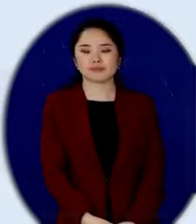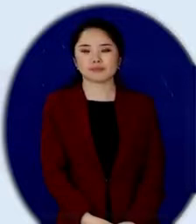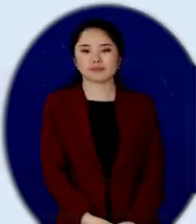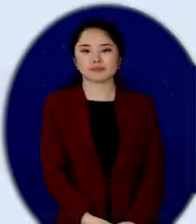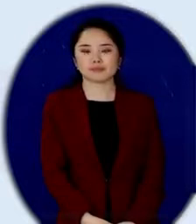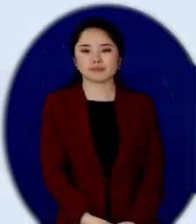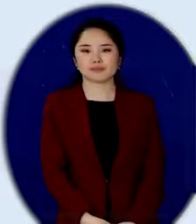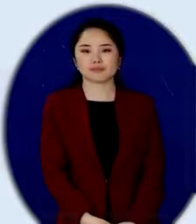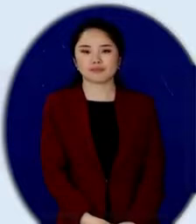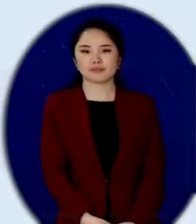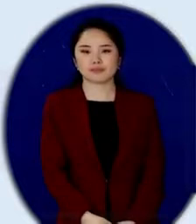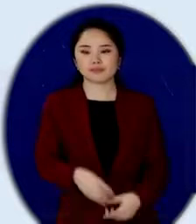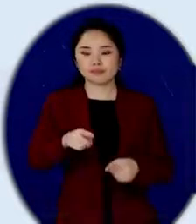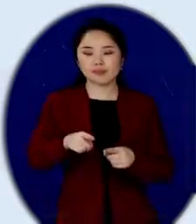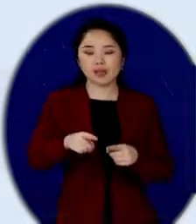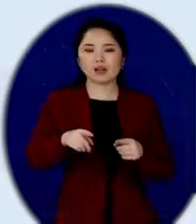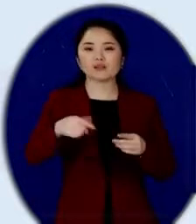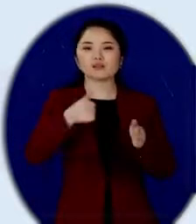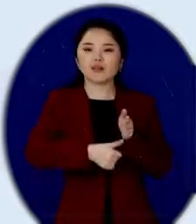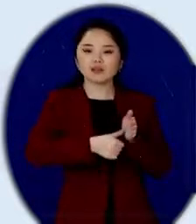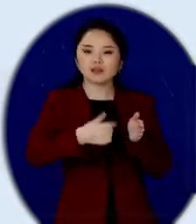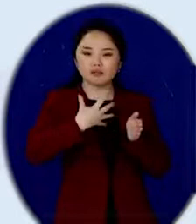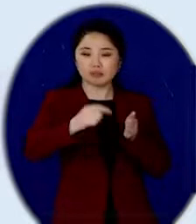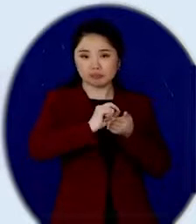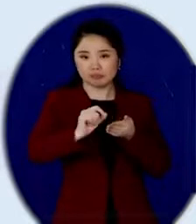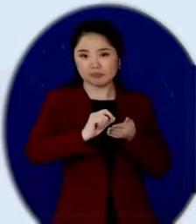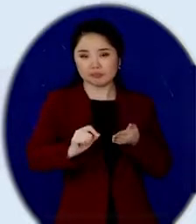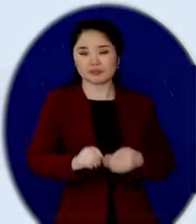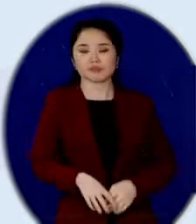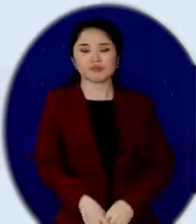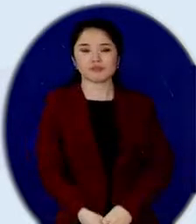За, үйлдэлийг гүйцэтгэрээ дэвтэр дээрээ.